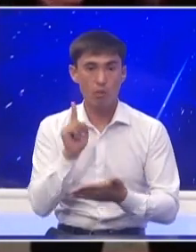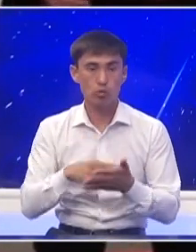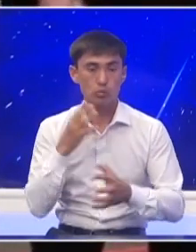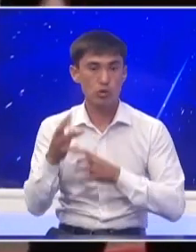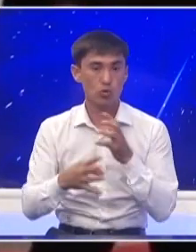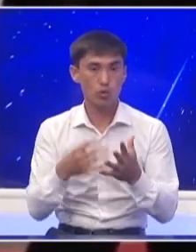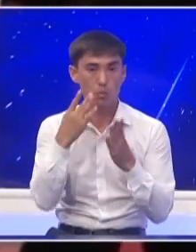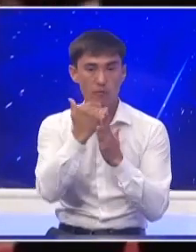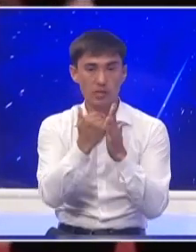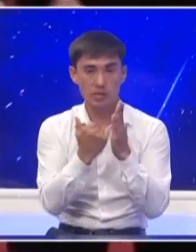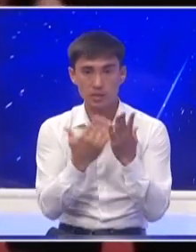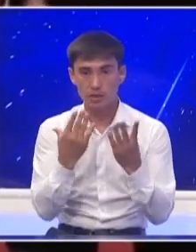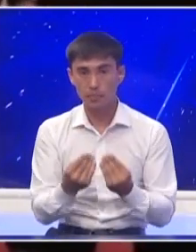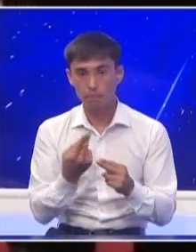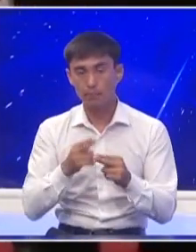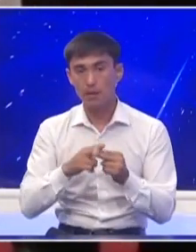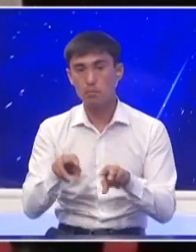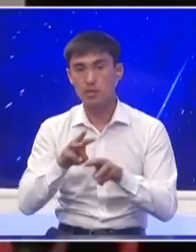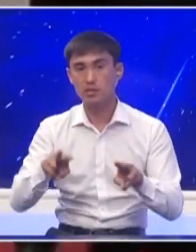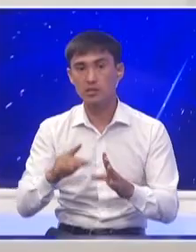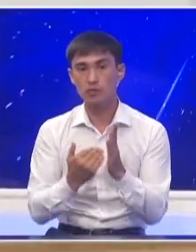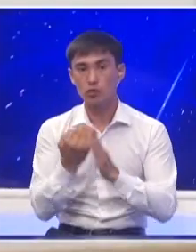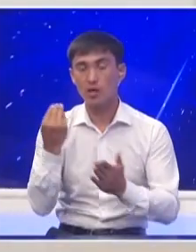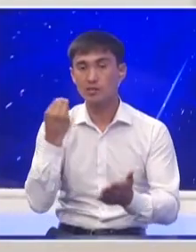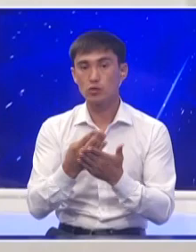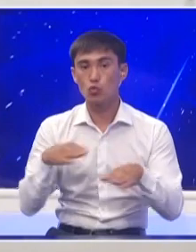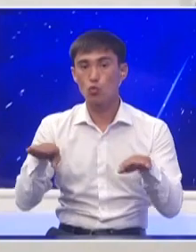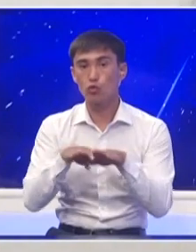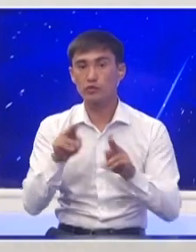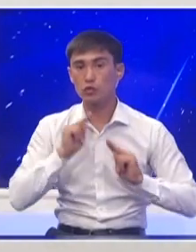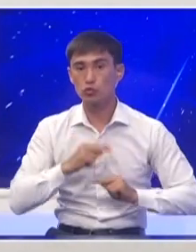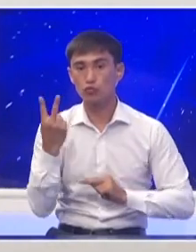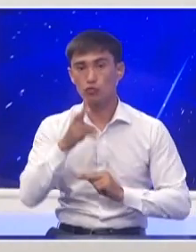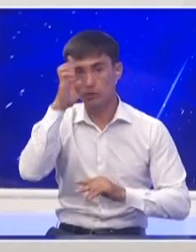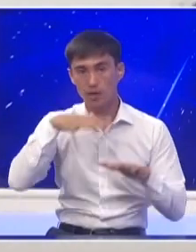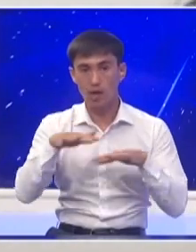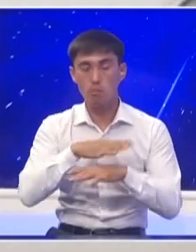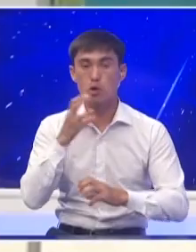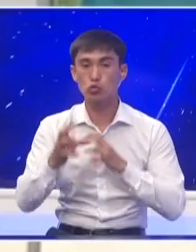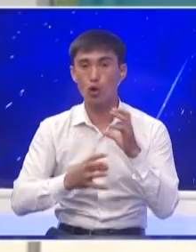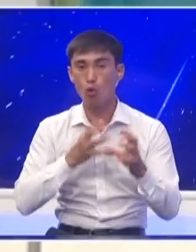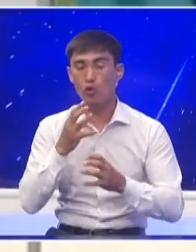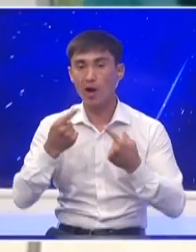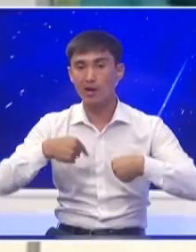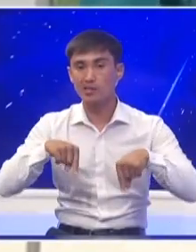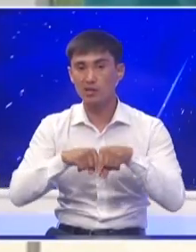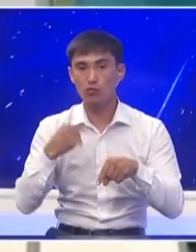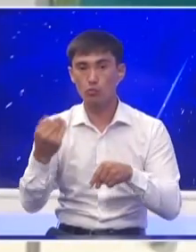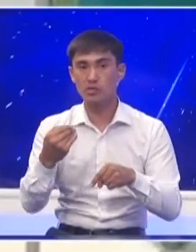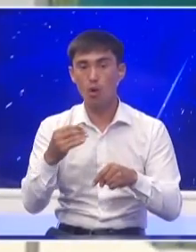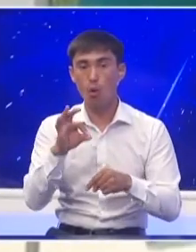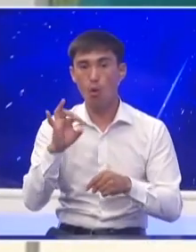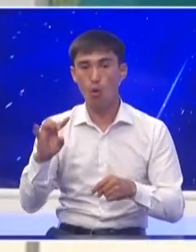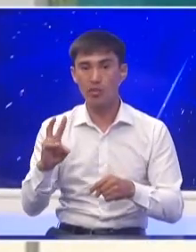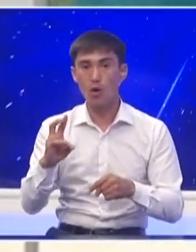международной повестки дня. В этом контексте министры высоко оценили уровень сотрудничества двух стран в рамках международных организаций, в том числе